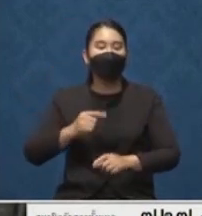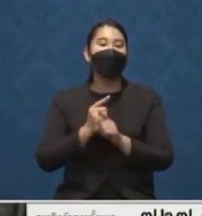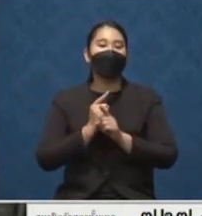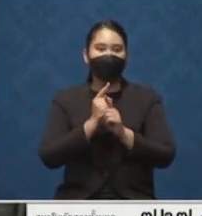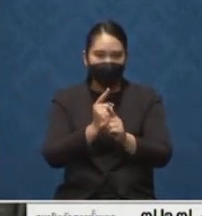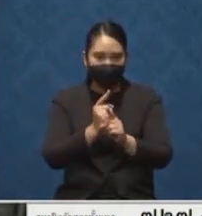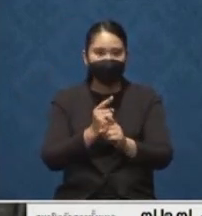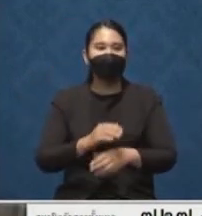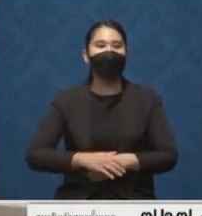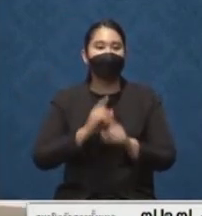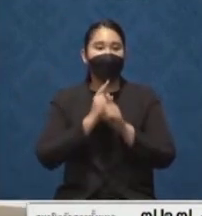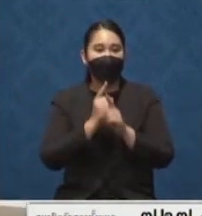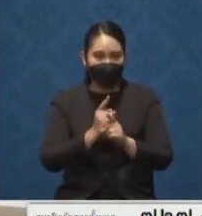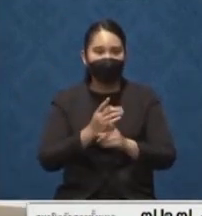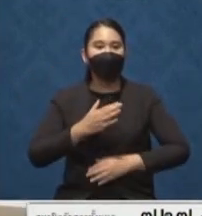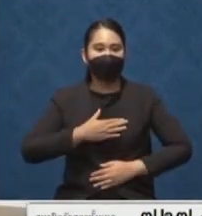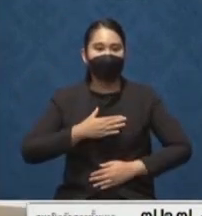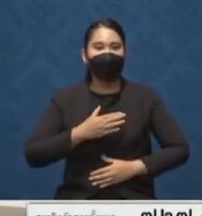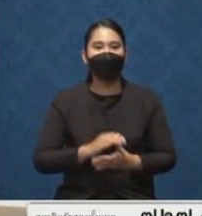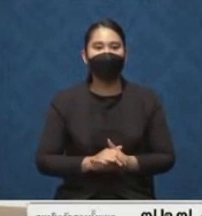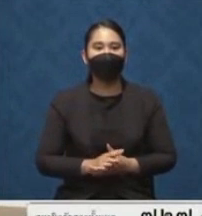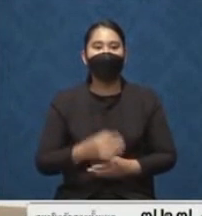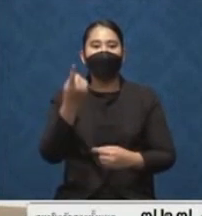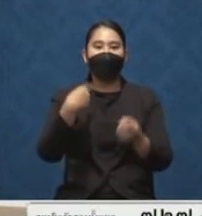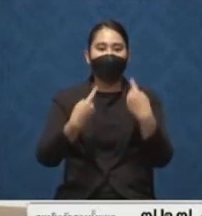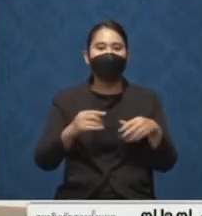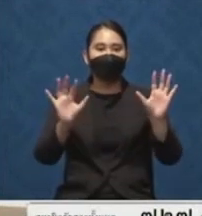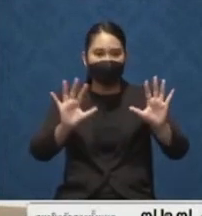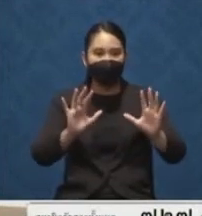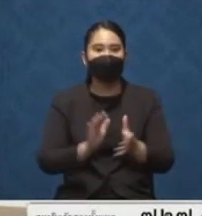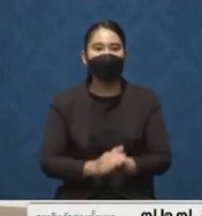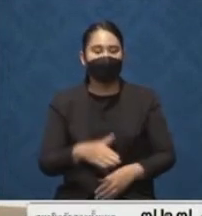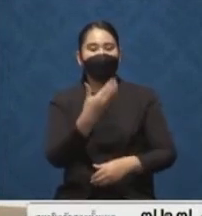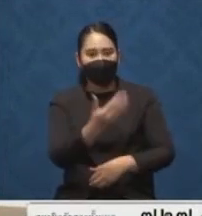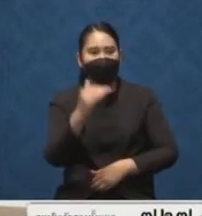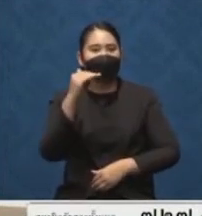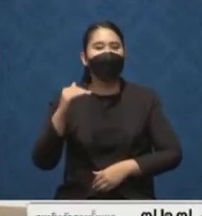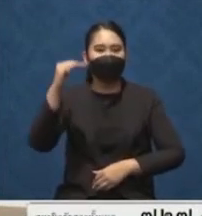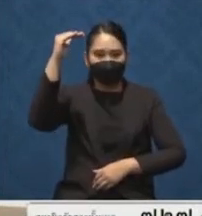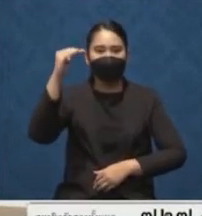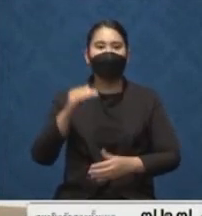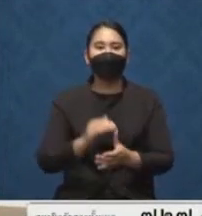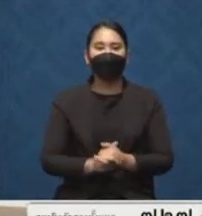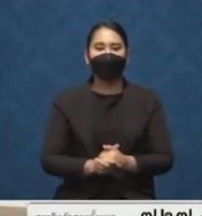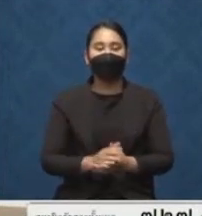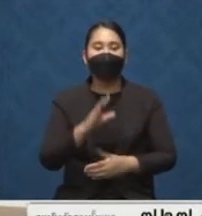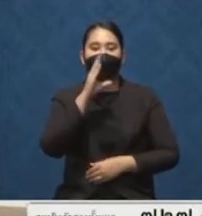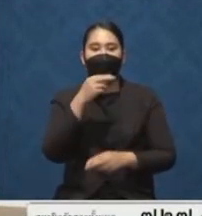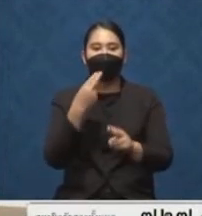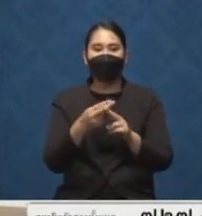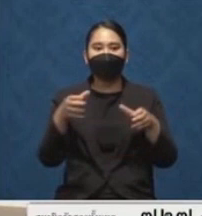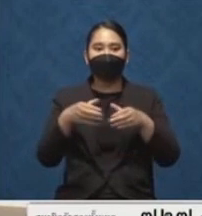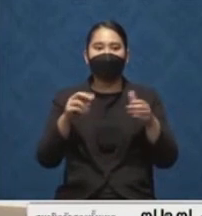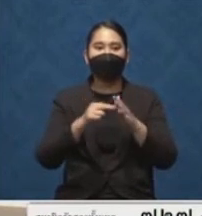ณญาณของเราตามวุฒิภาวะของเราอย่ามาก้าวล่วงกันแบบนี้ค่ะท่านเป็นผู้หลักผู้ใหญ่แล้วนะคะการมาเอ่ยชื่อพรรคอย่างนี้ทำให้พร